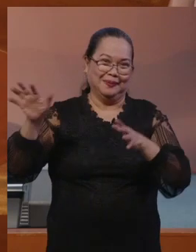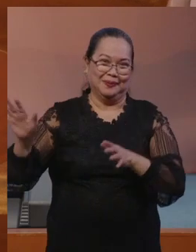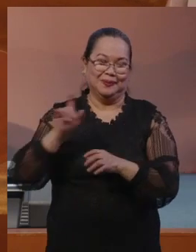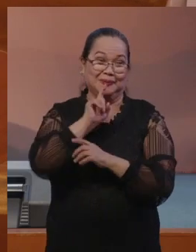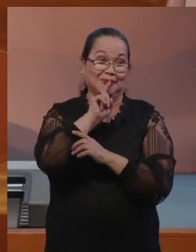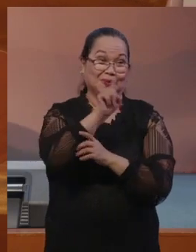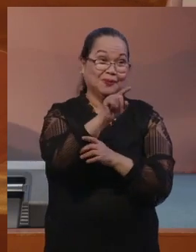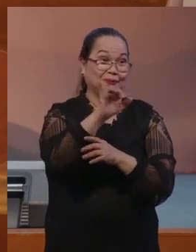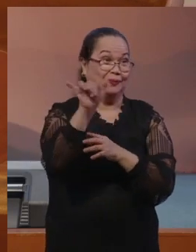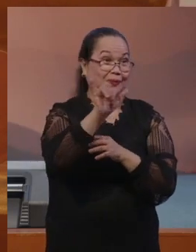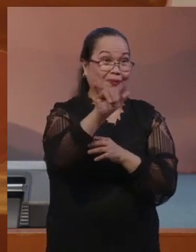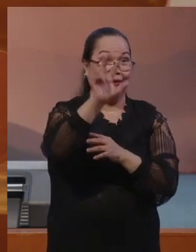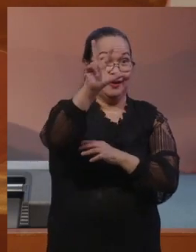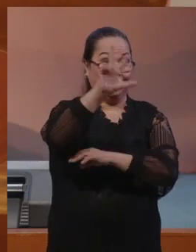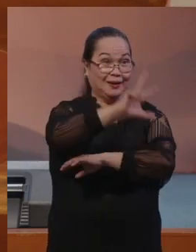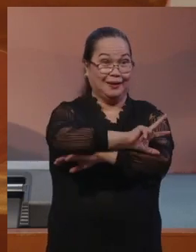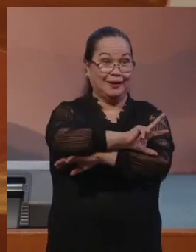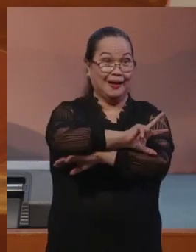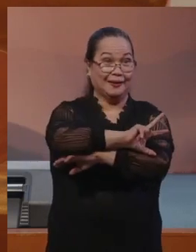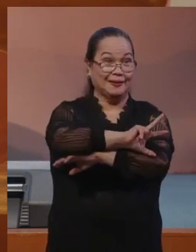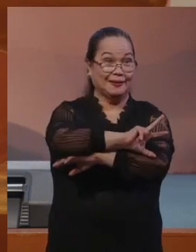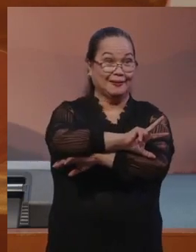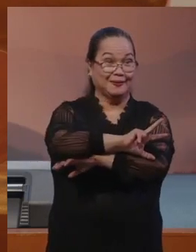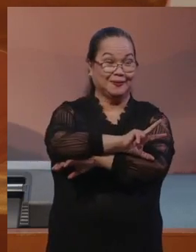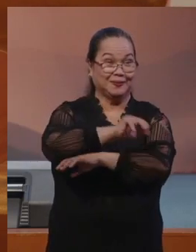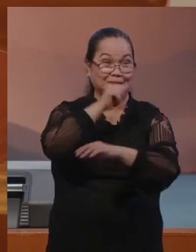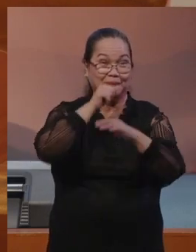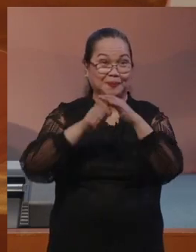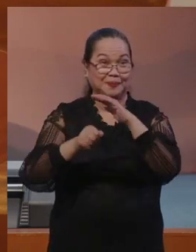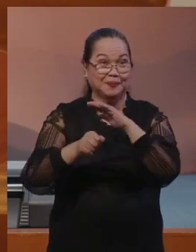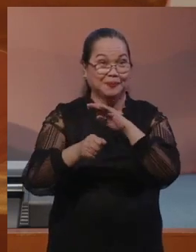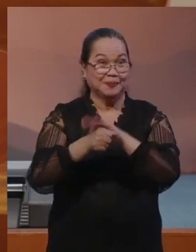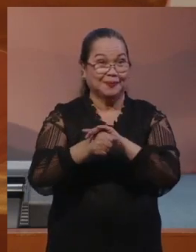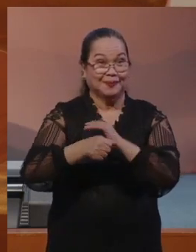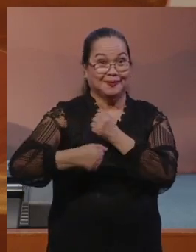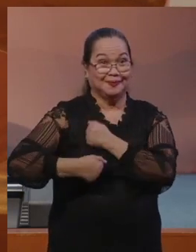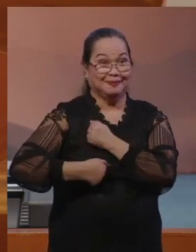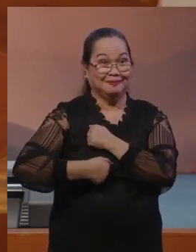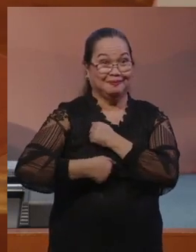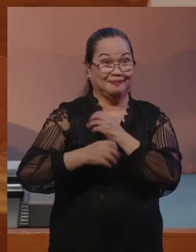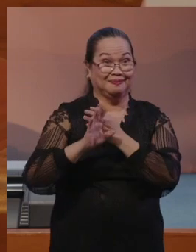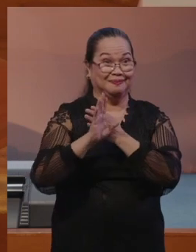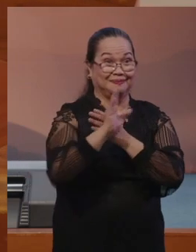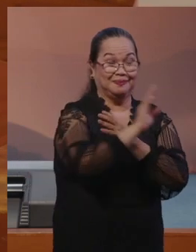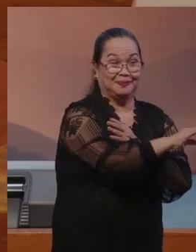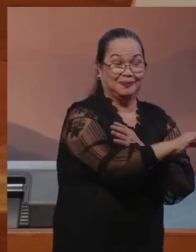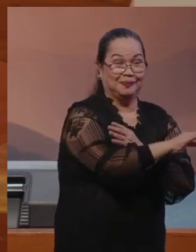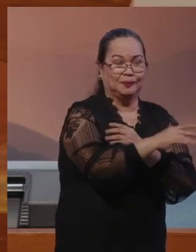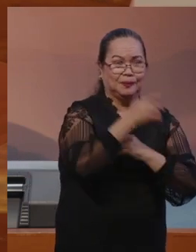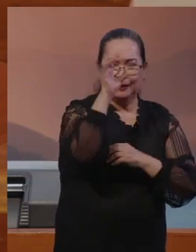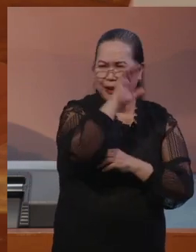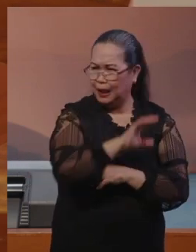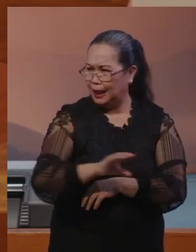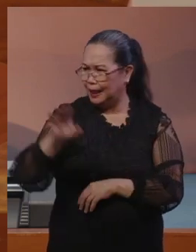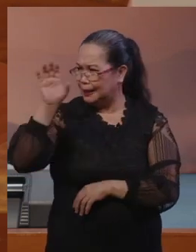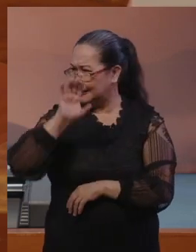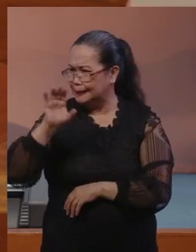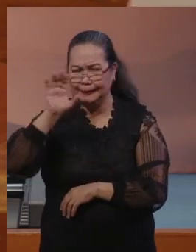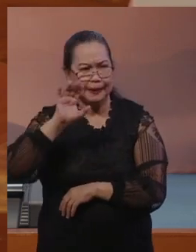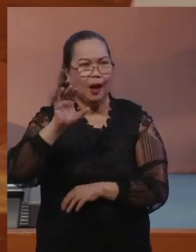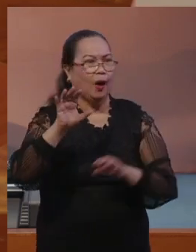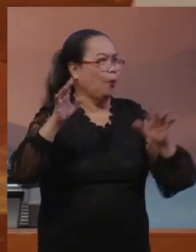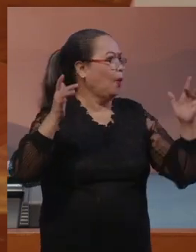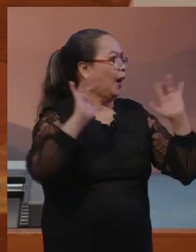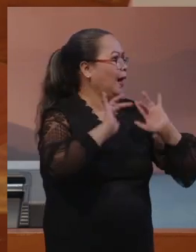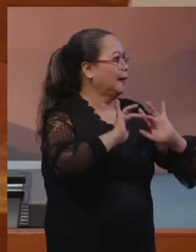And remained there 3 days until the pursuers returned, and the pursuers searched all along the way and found